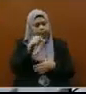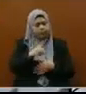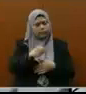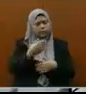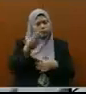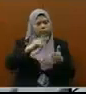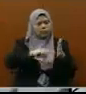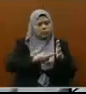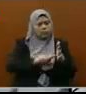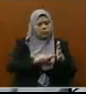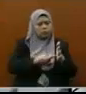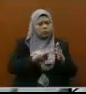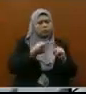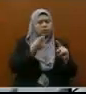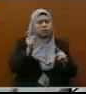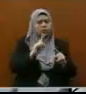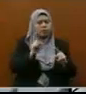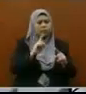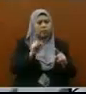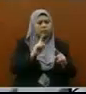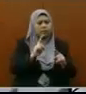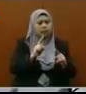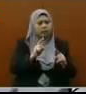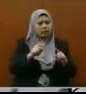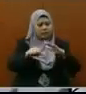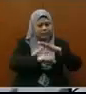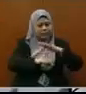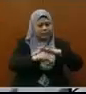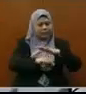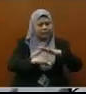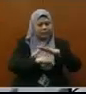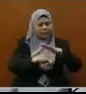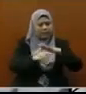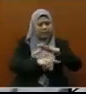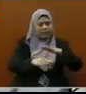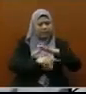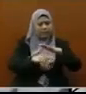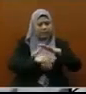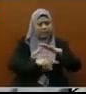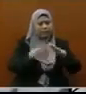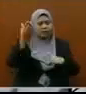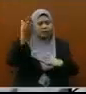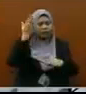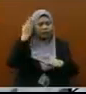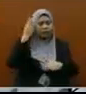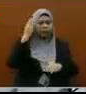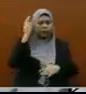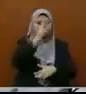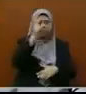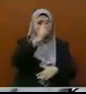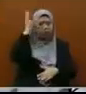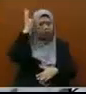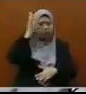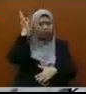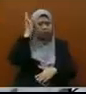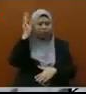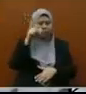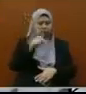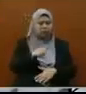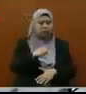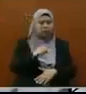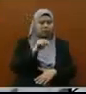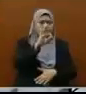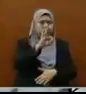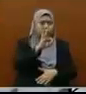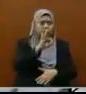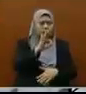juga polisi-polisi dasar di peringkat kerajaan persekutuan pada ketika itu di bawah pemerintahan Barisan Nasional yang juga